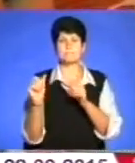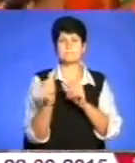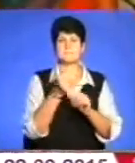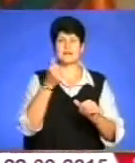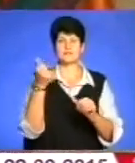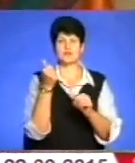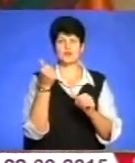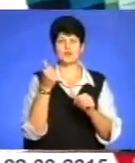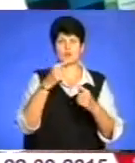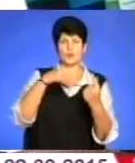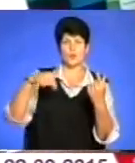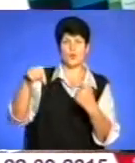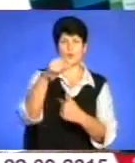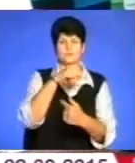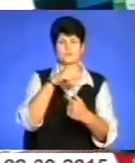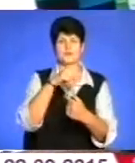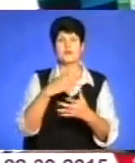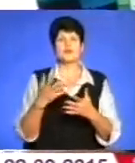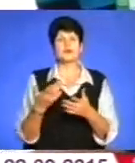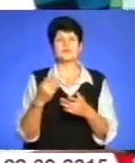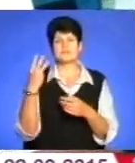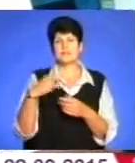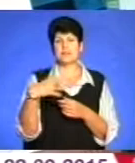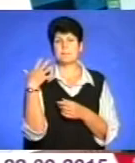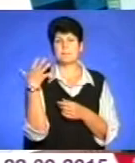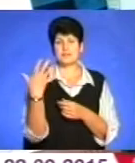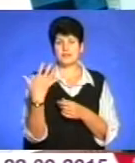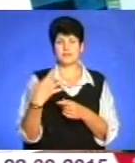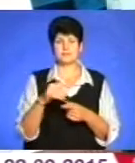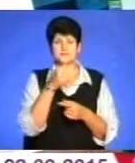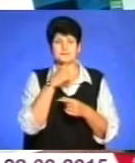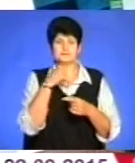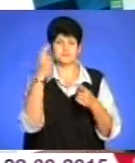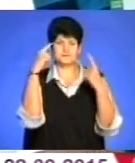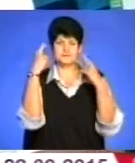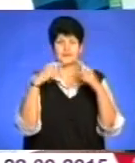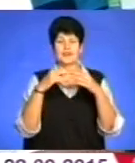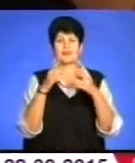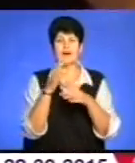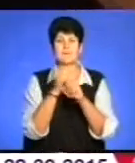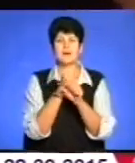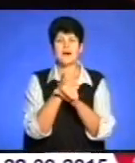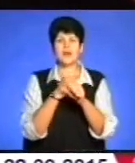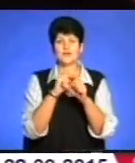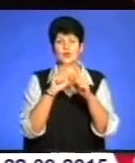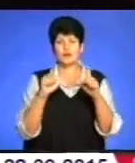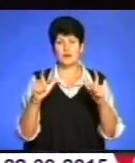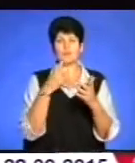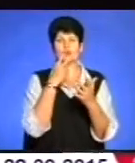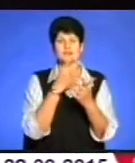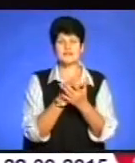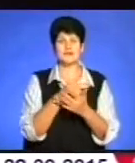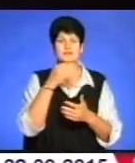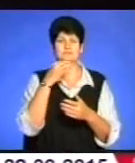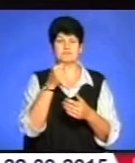на перевірочний коливальний контур. У понад 35 імпровізованих лабораторіях «Просто неба» свої наукові досліди показали більше